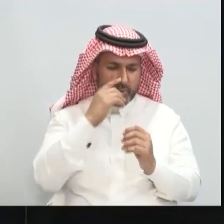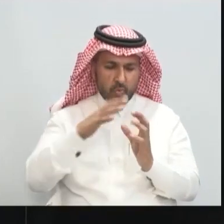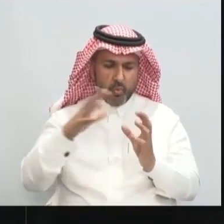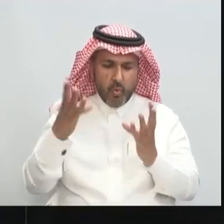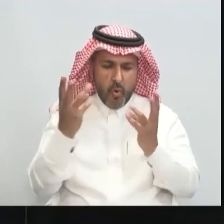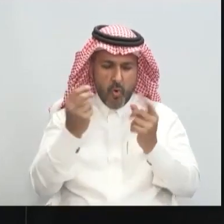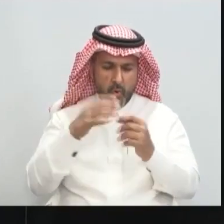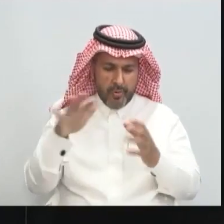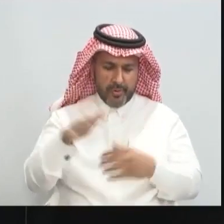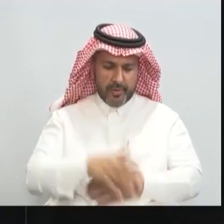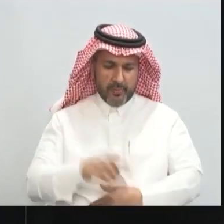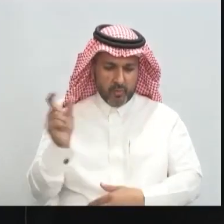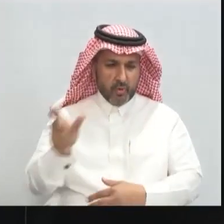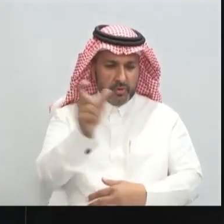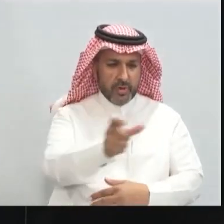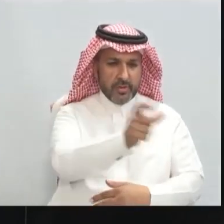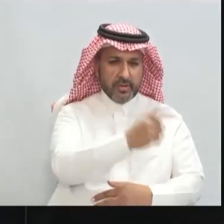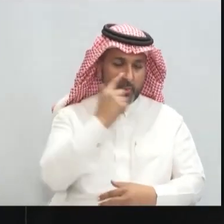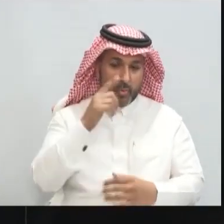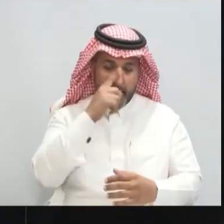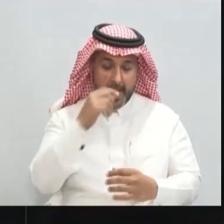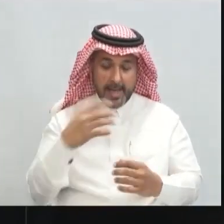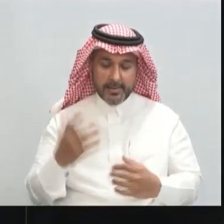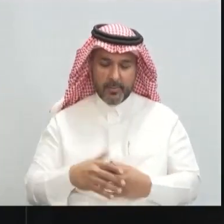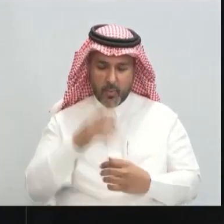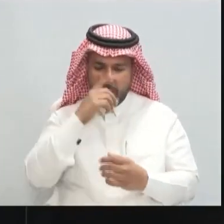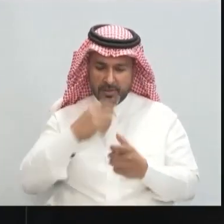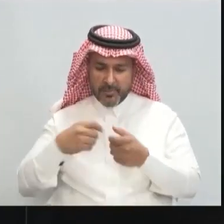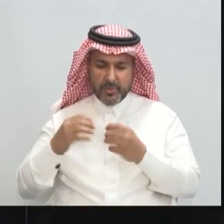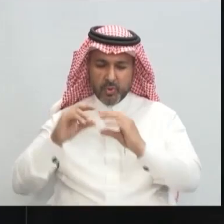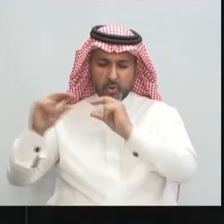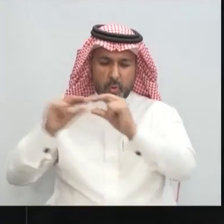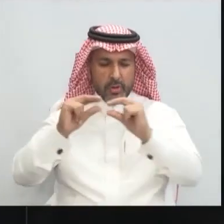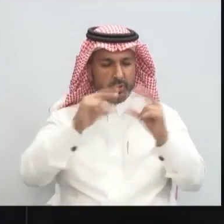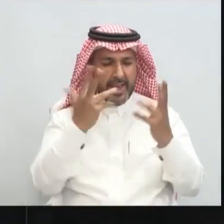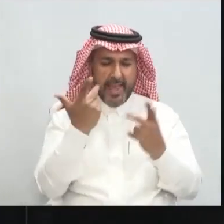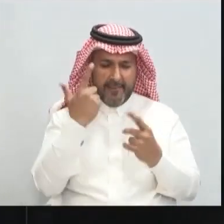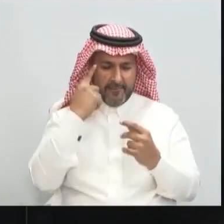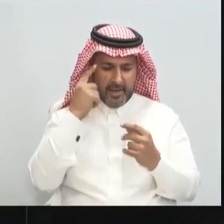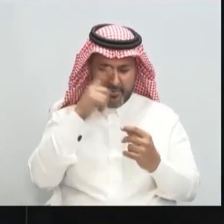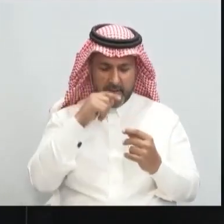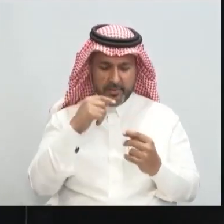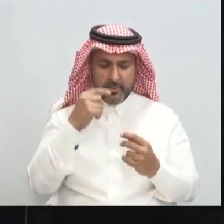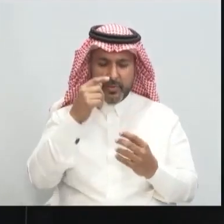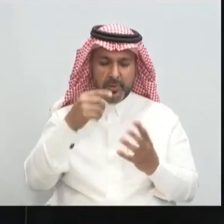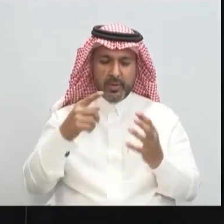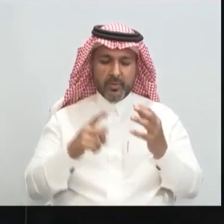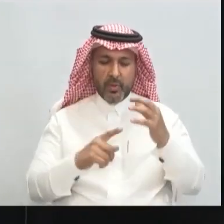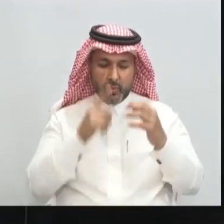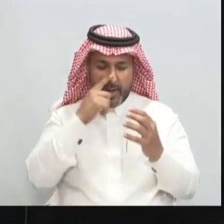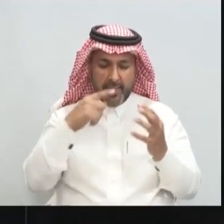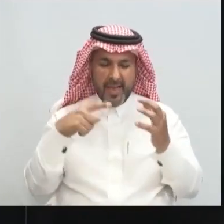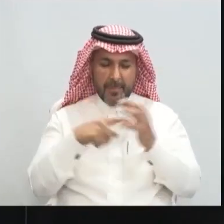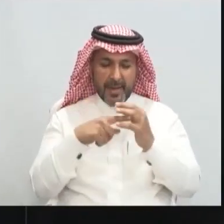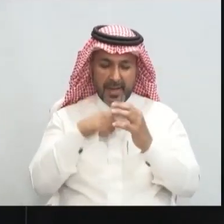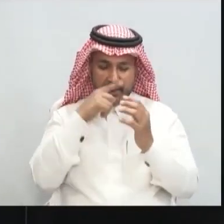التواصل فيما بينهم وتذكر ايضا ذكرنا قد يكون التواصل مركزي وقد يكون لام مركزي وبالتالي الموظف